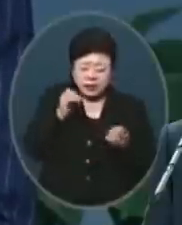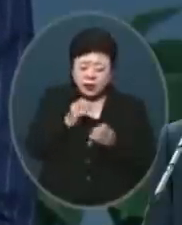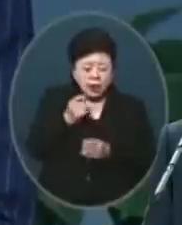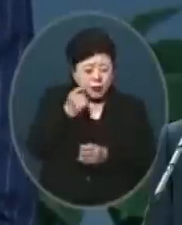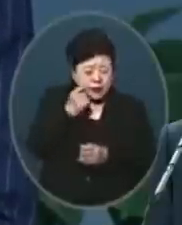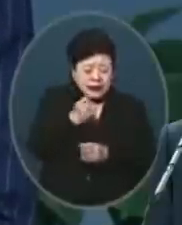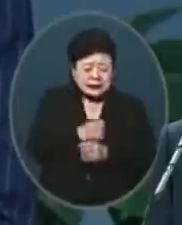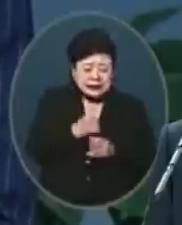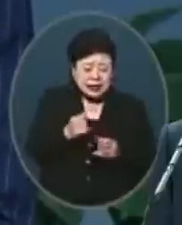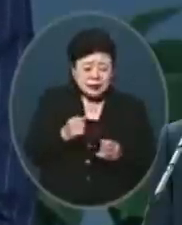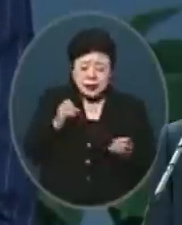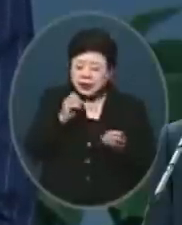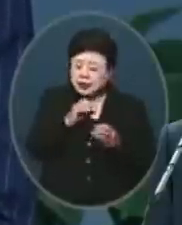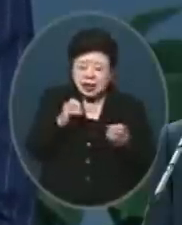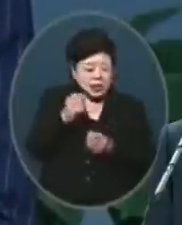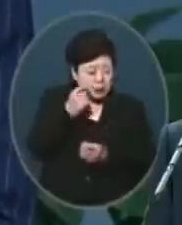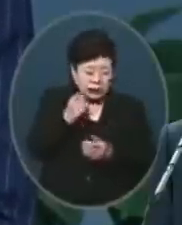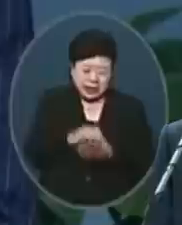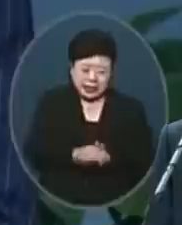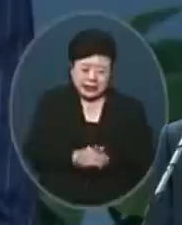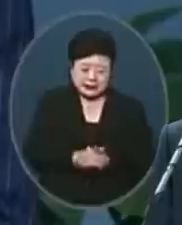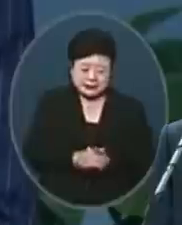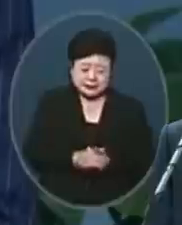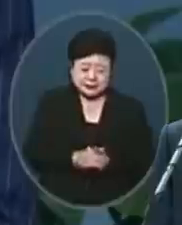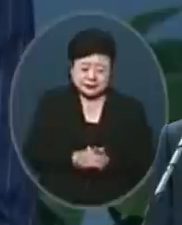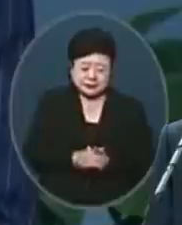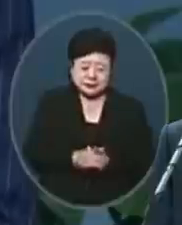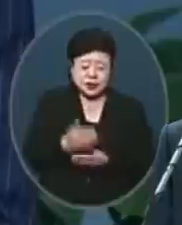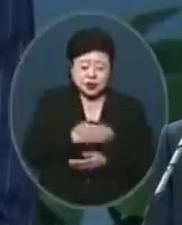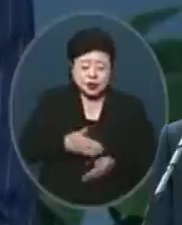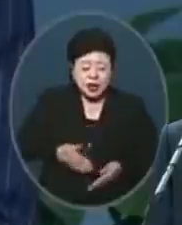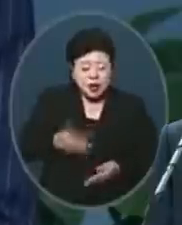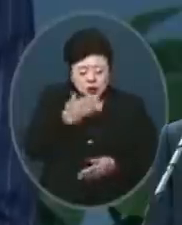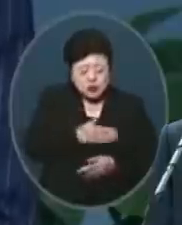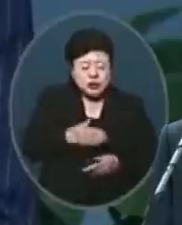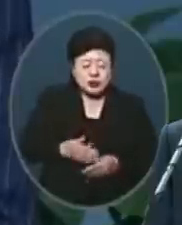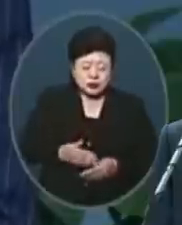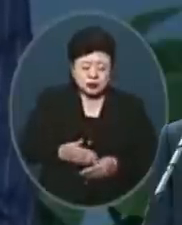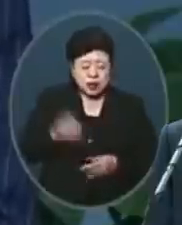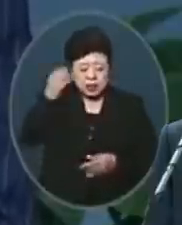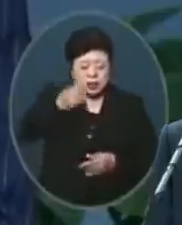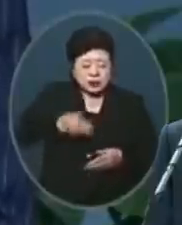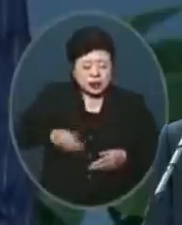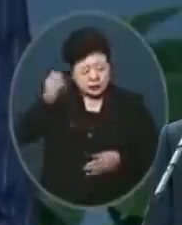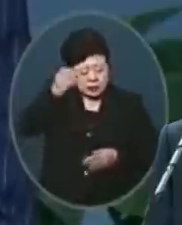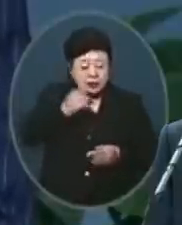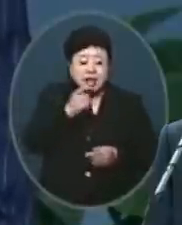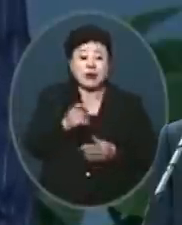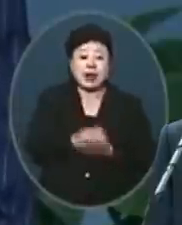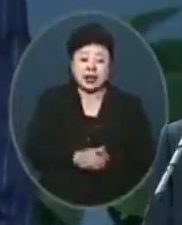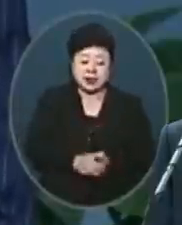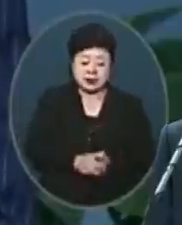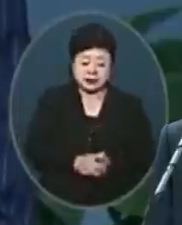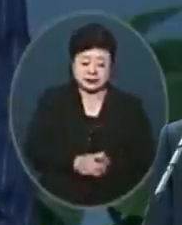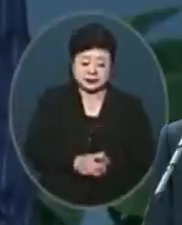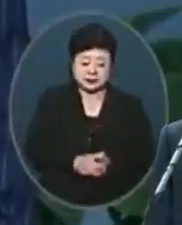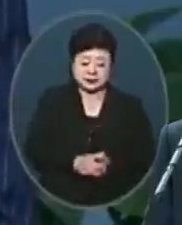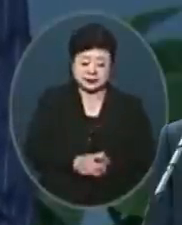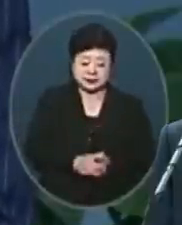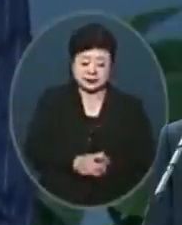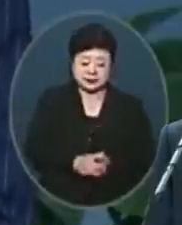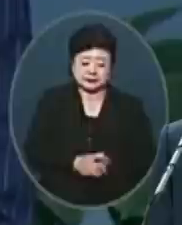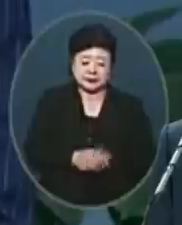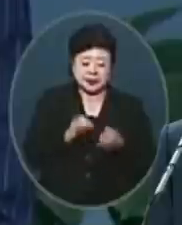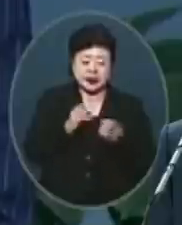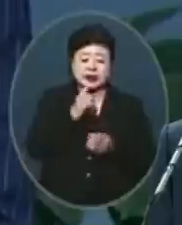사람과는 이야기할 수가 없다고, 육으로 난 것은 육으로, 영으로 난 것은 영으로